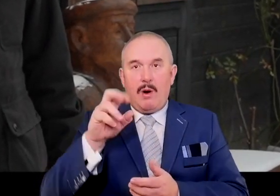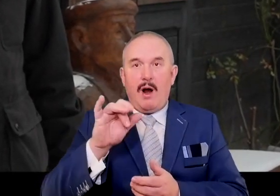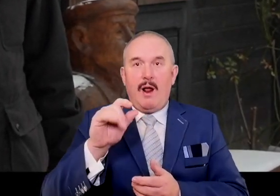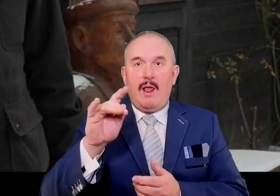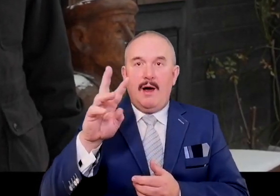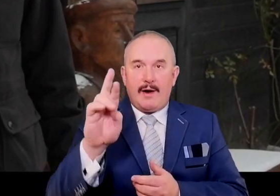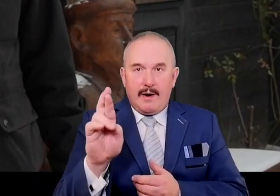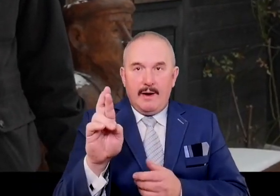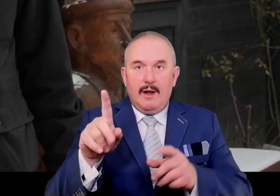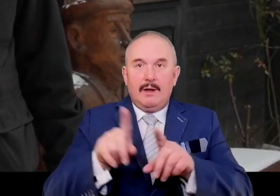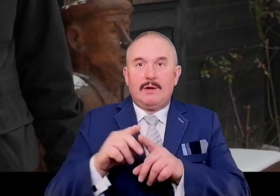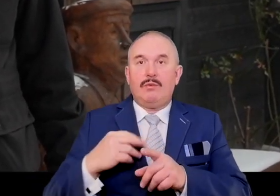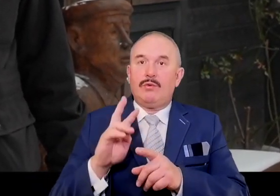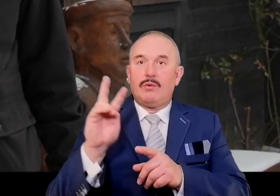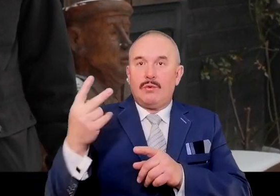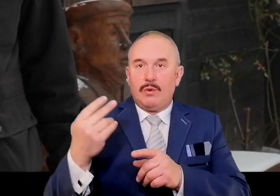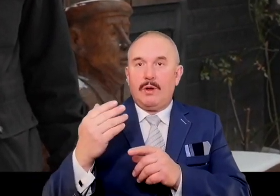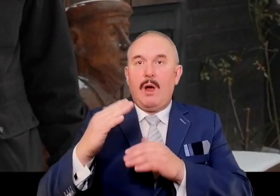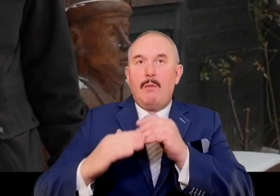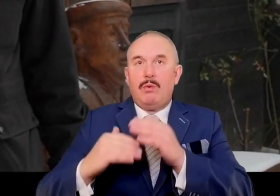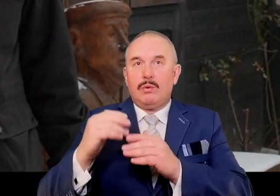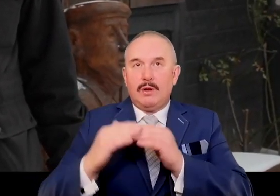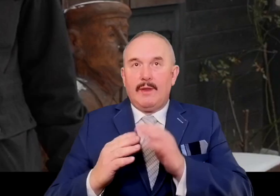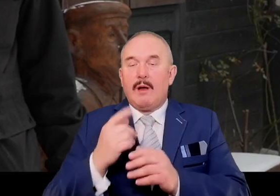Haller, a także budynek